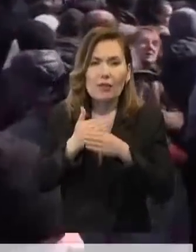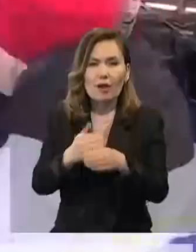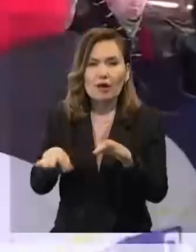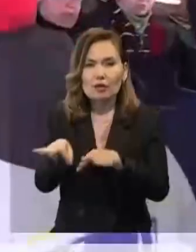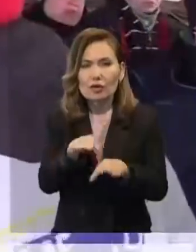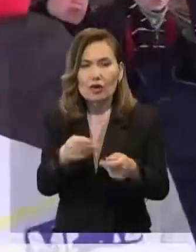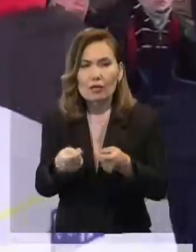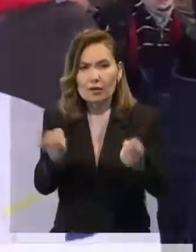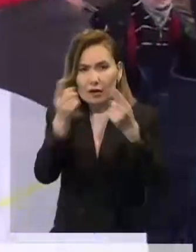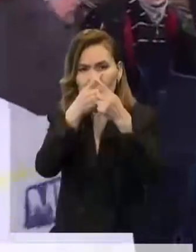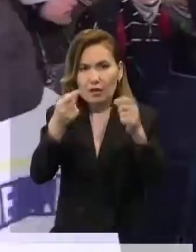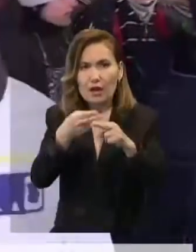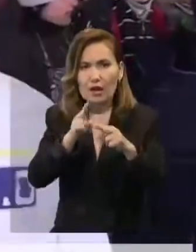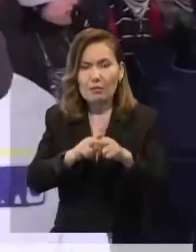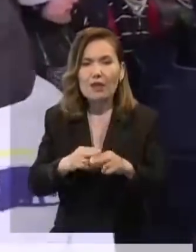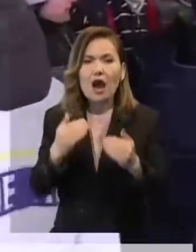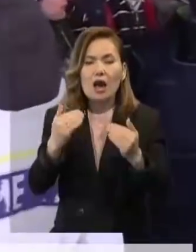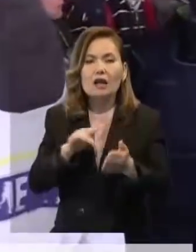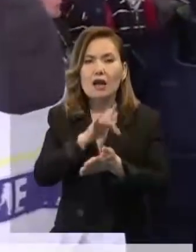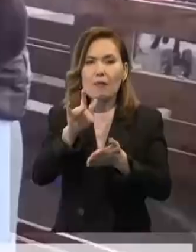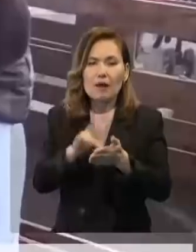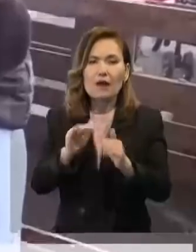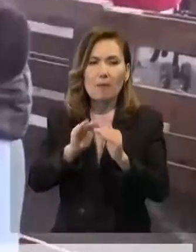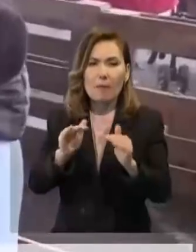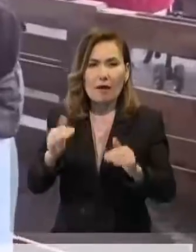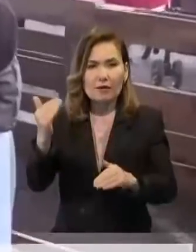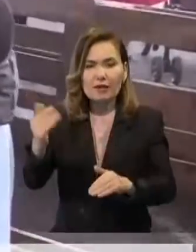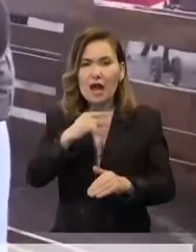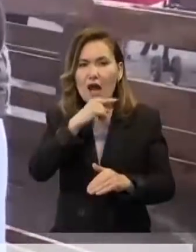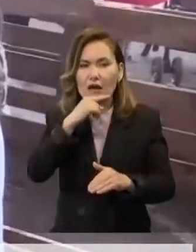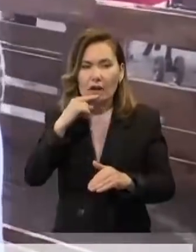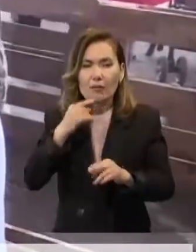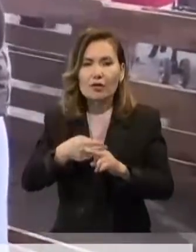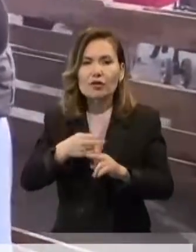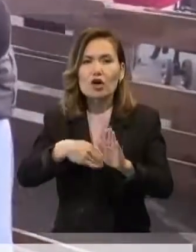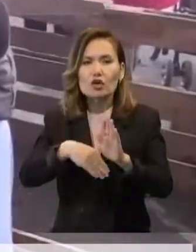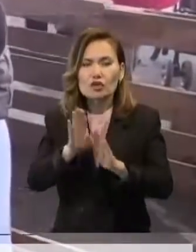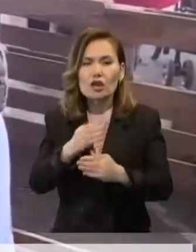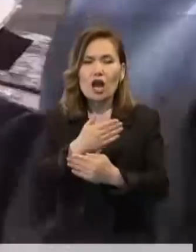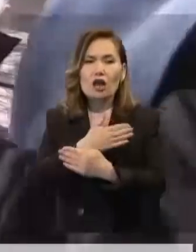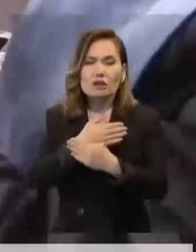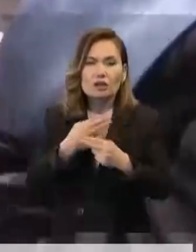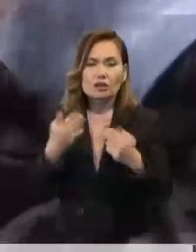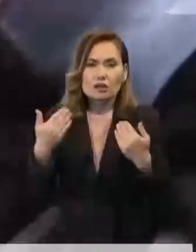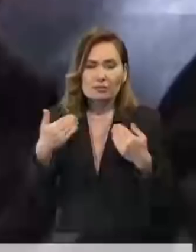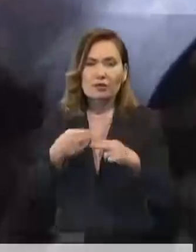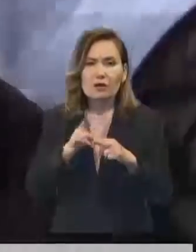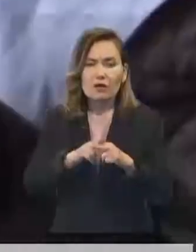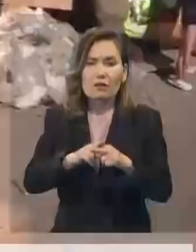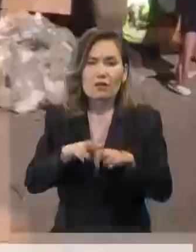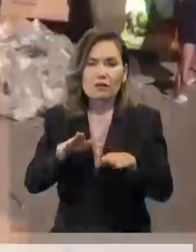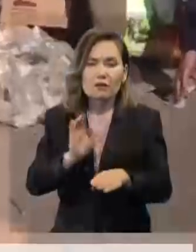ұйымдастырушысы Дмитрий Исаенконың айтуынша, қазір қаладағы балаларды Ресейдің ең үздік шипажайларына жіберу жағы қарастырып жатыр.